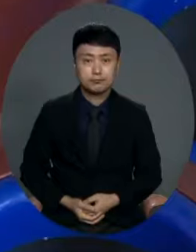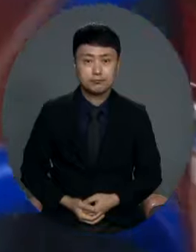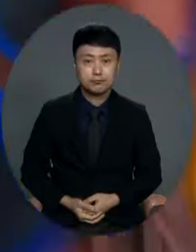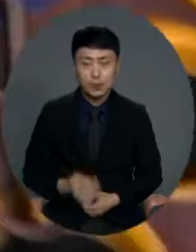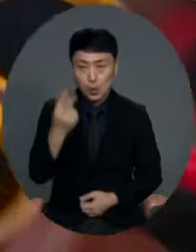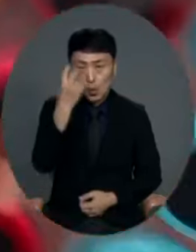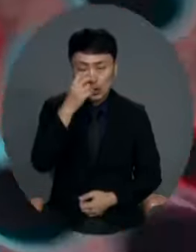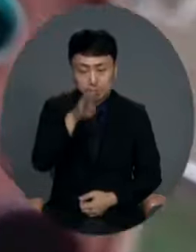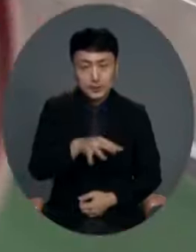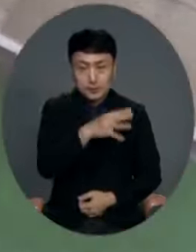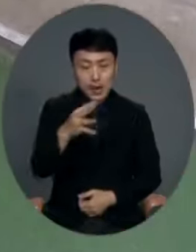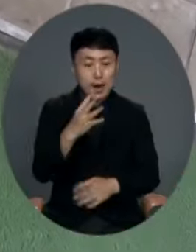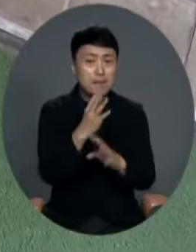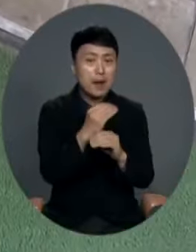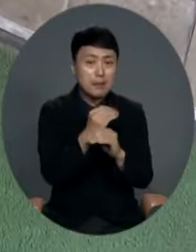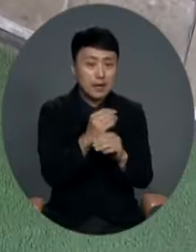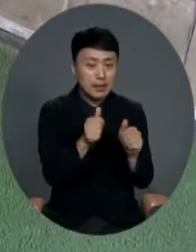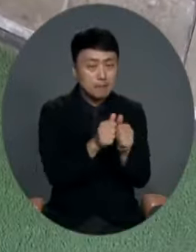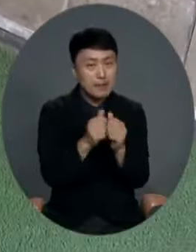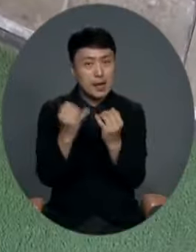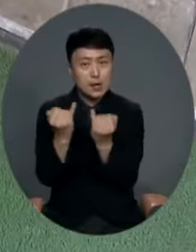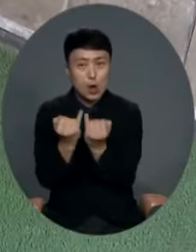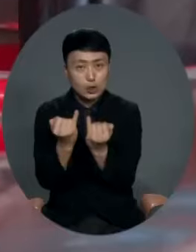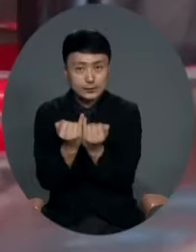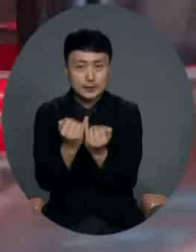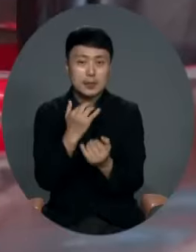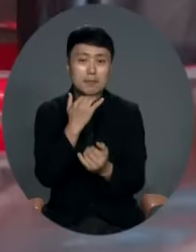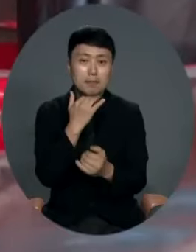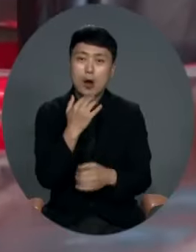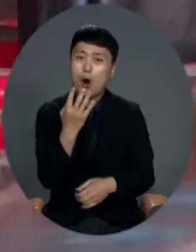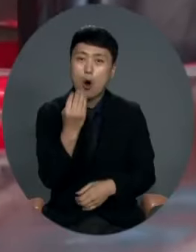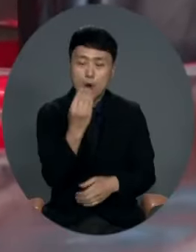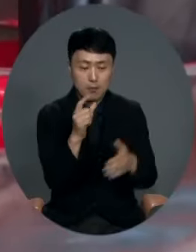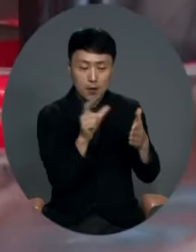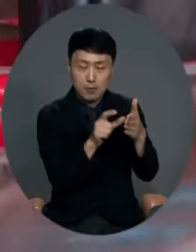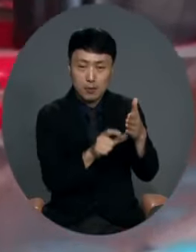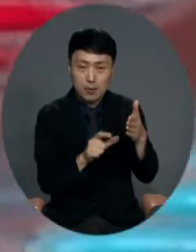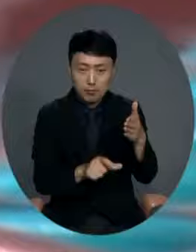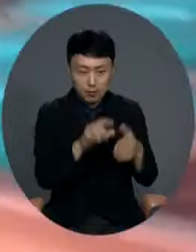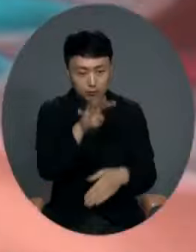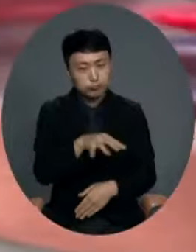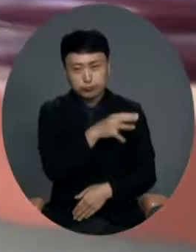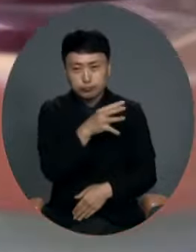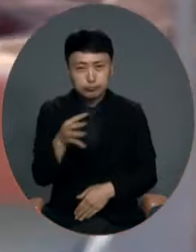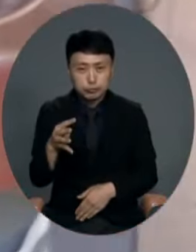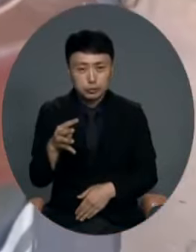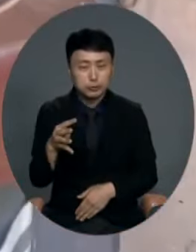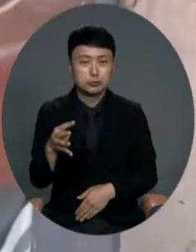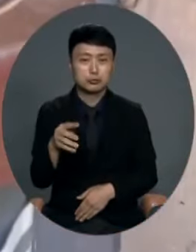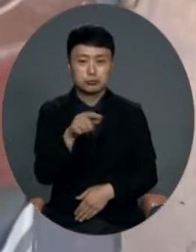관리대장에 날짜와 성별, 나이대를 적고 빌리게 되어 있지만 있으나 마납니다.